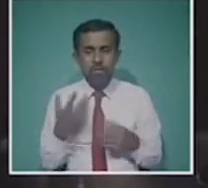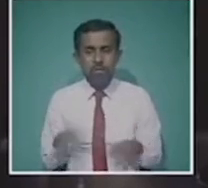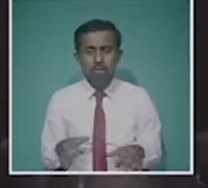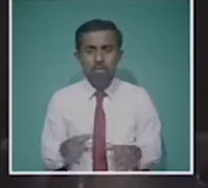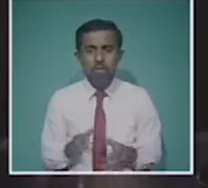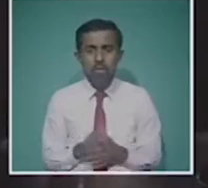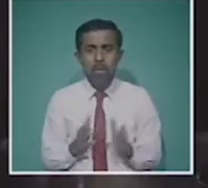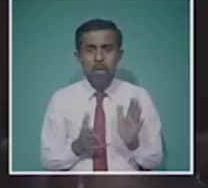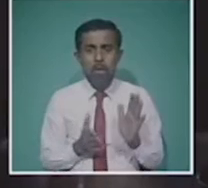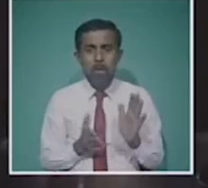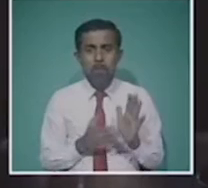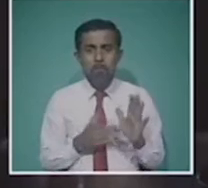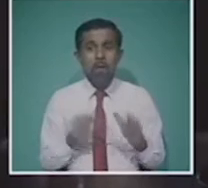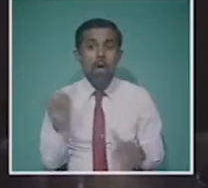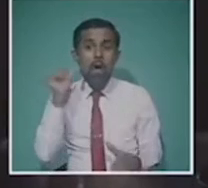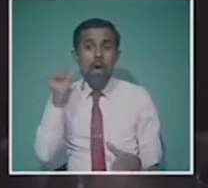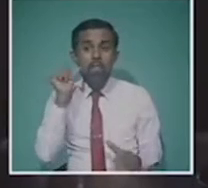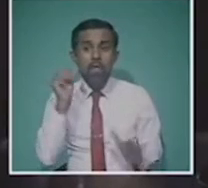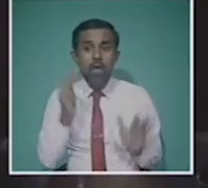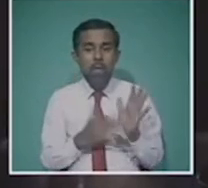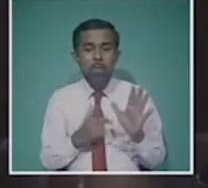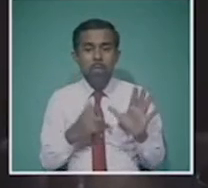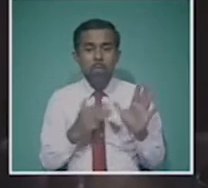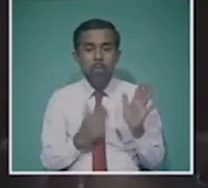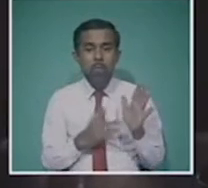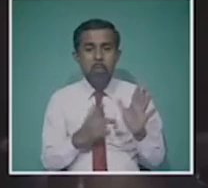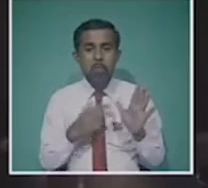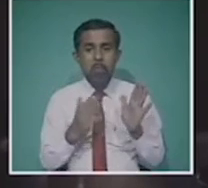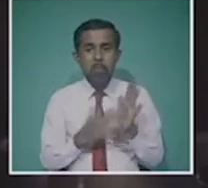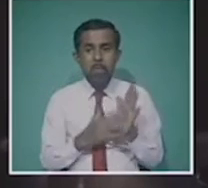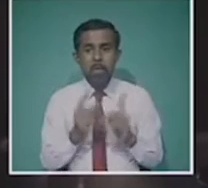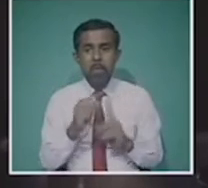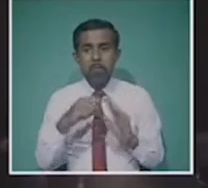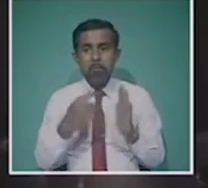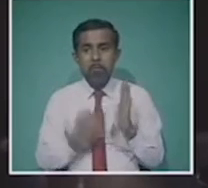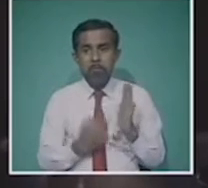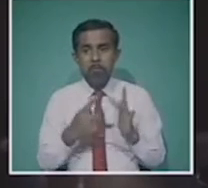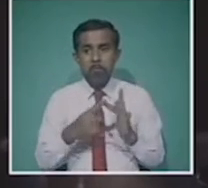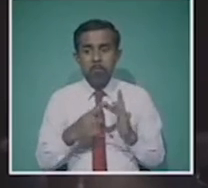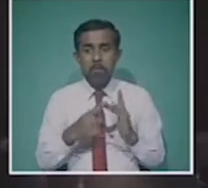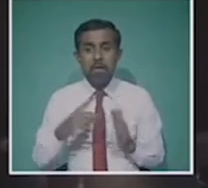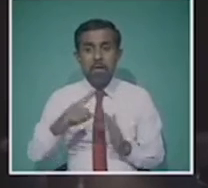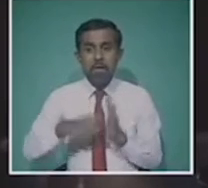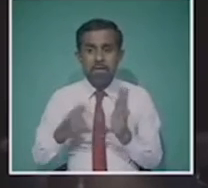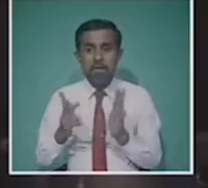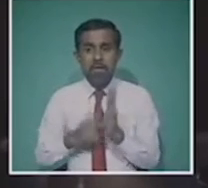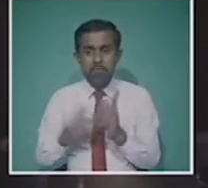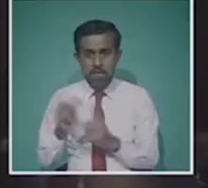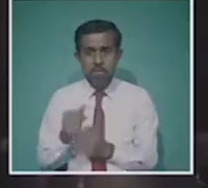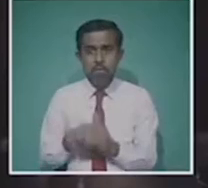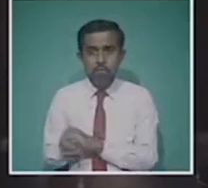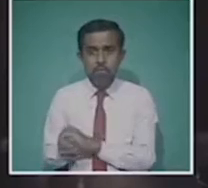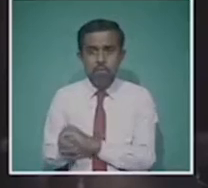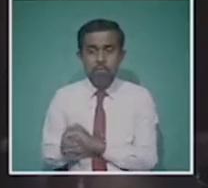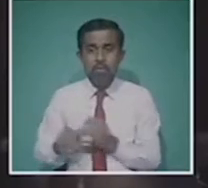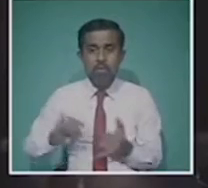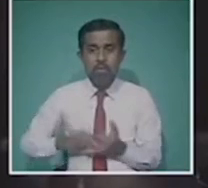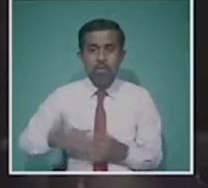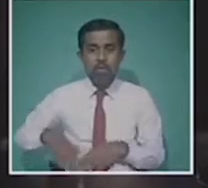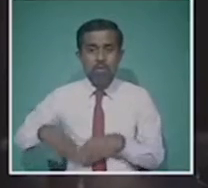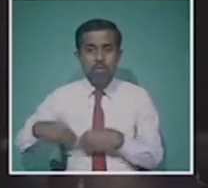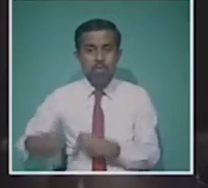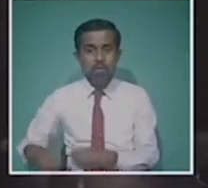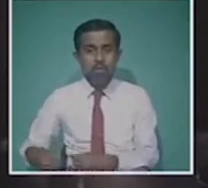அவர்கள் ஜனதா விமுக்தி பெரமுன கட்சிக்கு ஆதரவாக இருந்தார் என்ற காரணத்திற்காக ஸ்ரீமாவோ பண்டார் நாயக்கா அவர்கள்